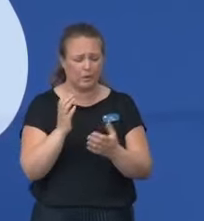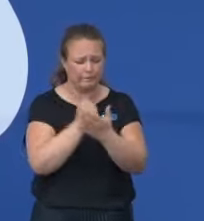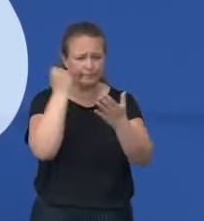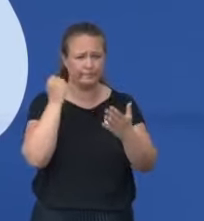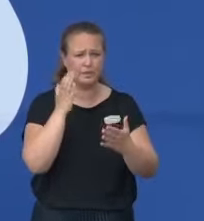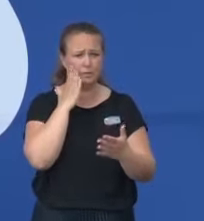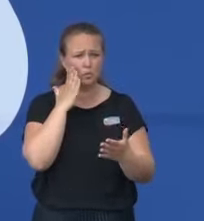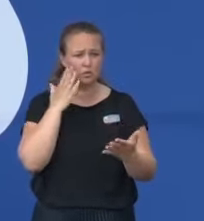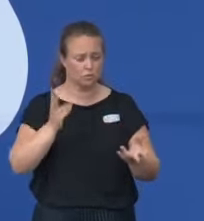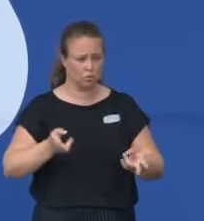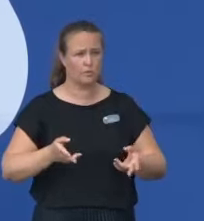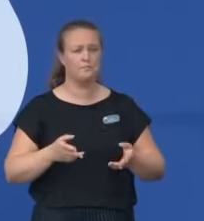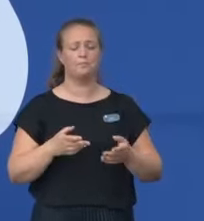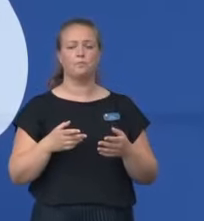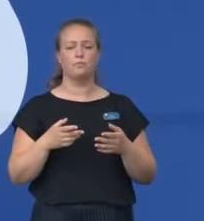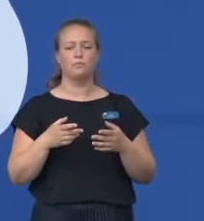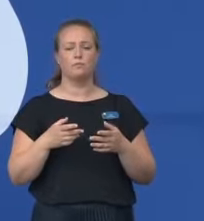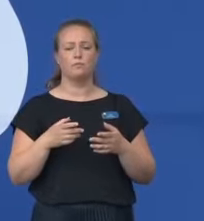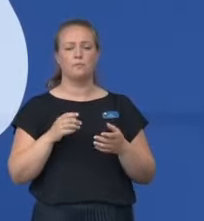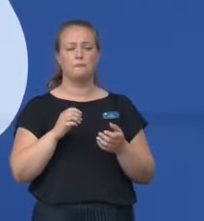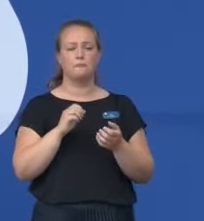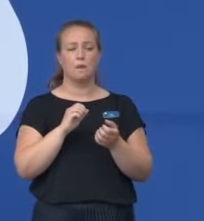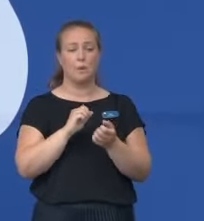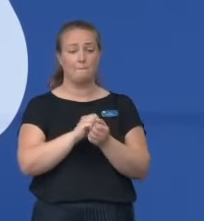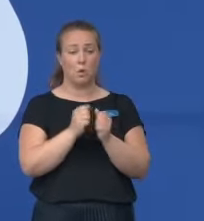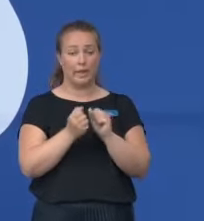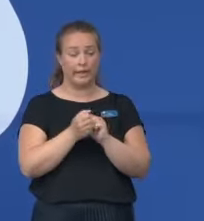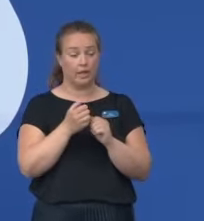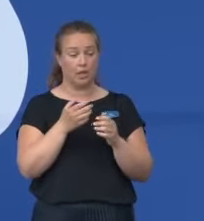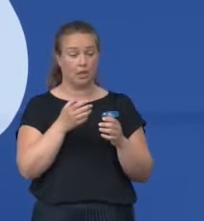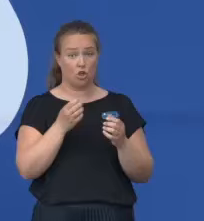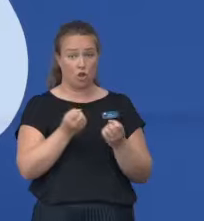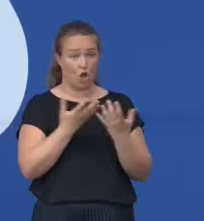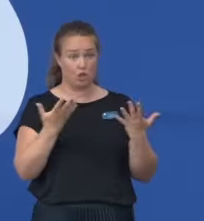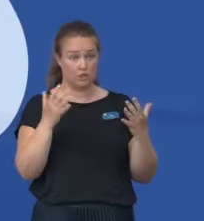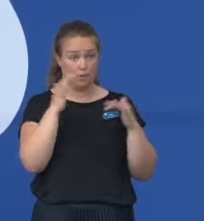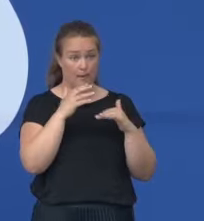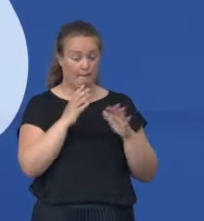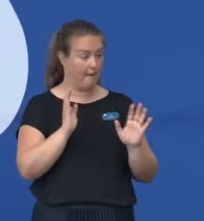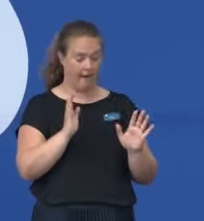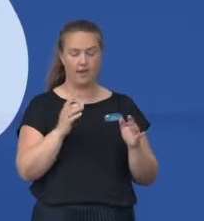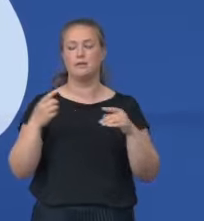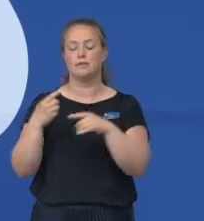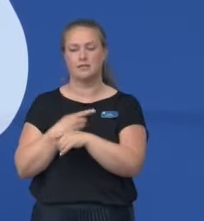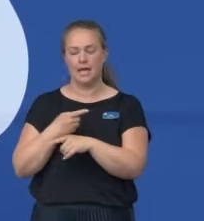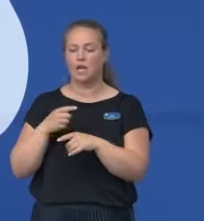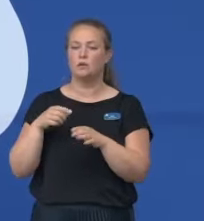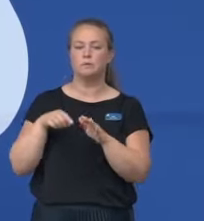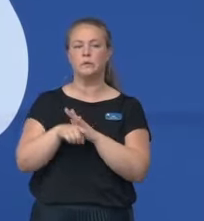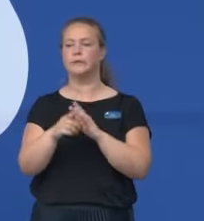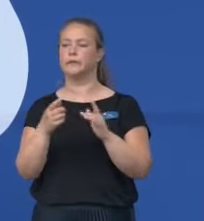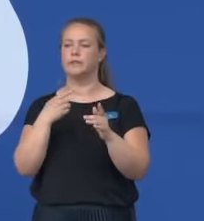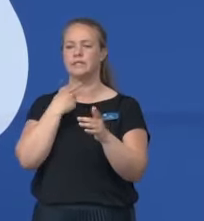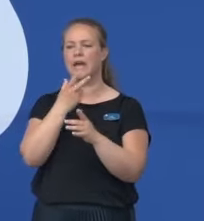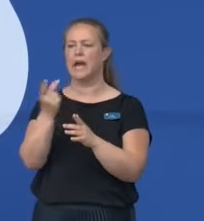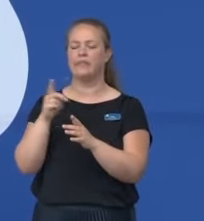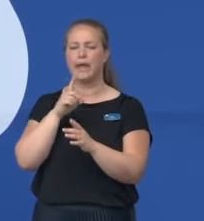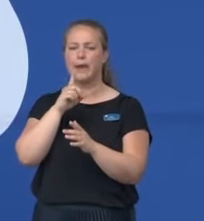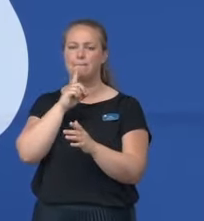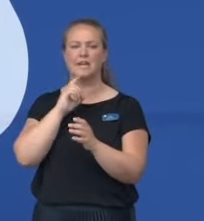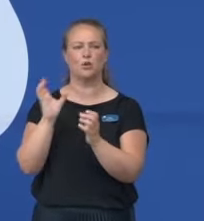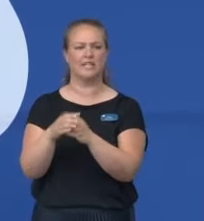Och istället för att faktiskt se till att lösa de här problemen så brukar politiker istället se till att skylla på massa andra